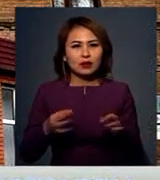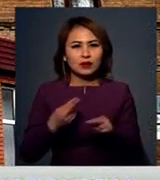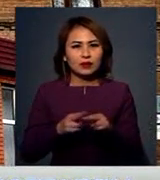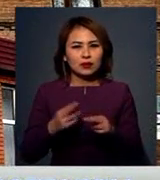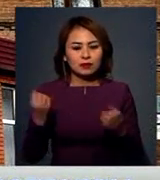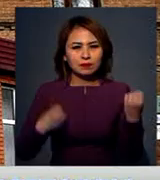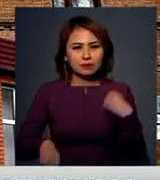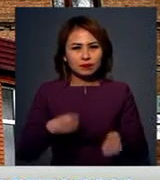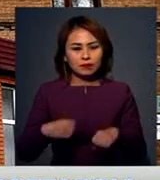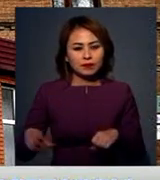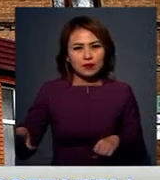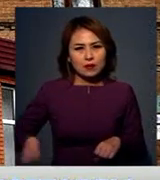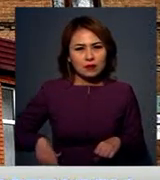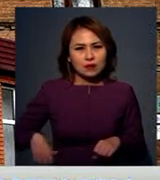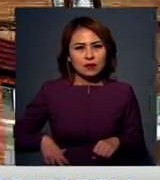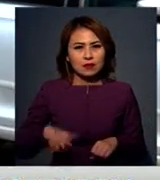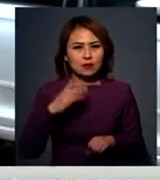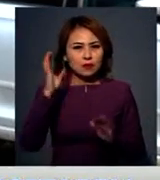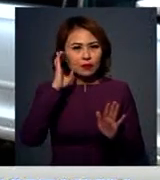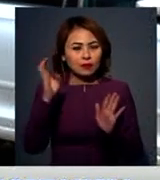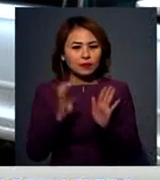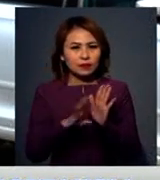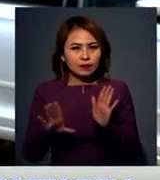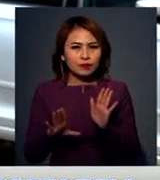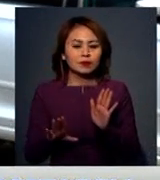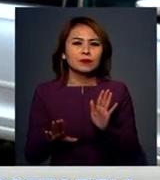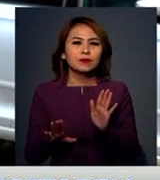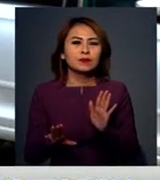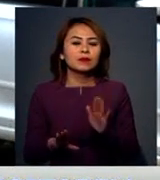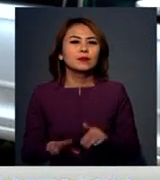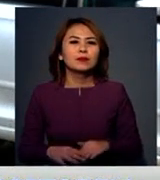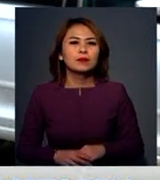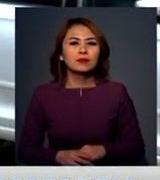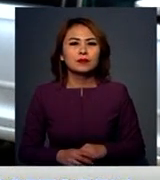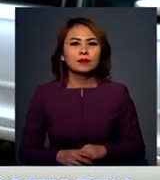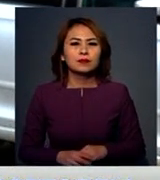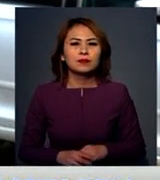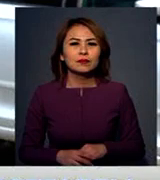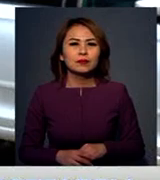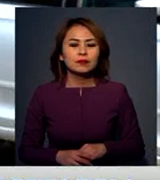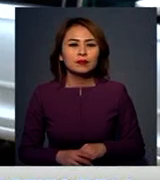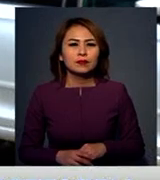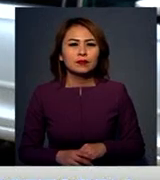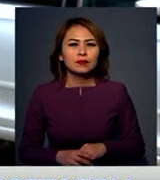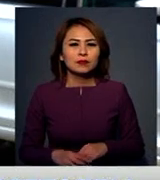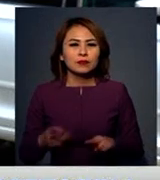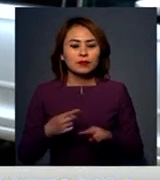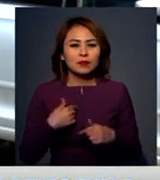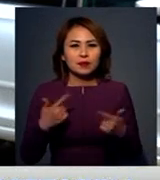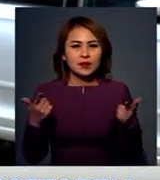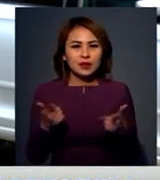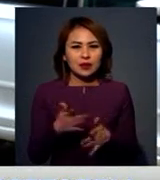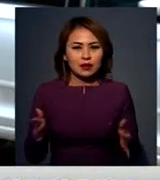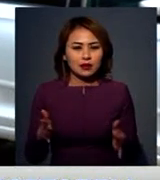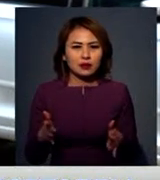попала деп алсын. Бастығының айтқанын тыңдағысы келмеген, өзі неде сөз беріп отыр. Сондықтан мен келісе алмаймын. Қандай жаза